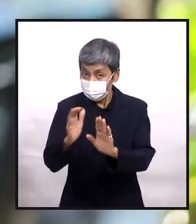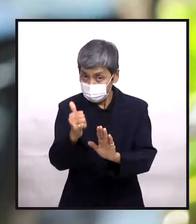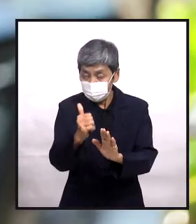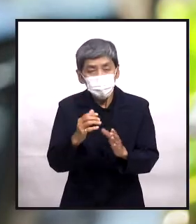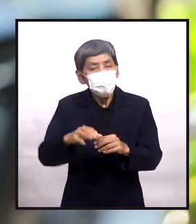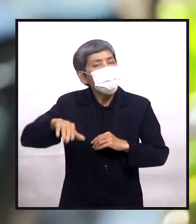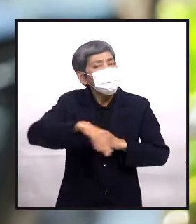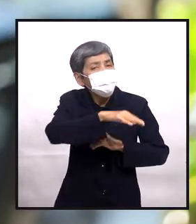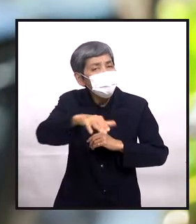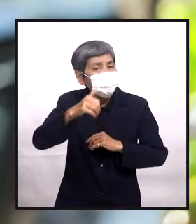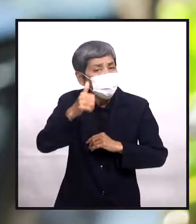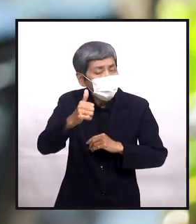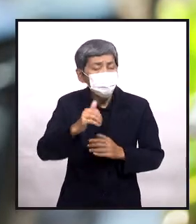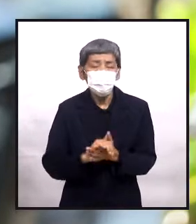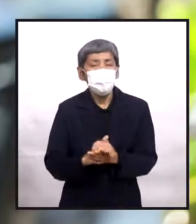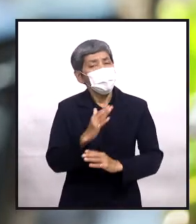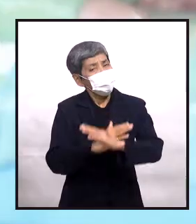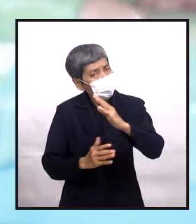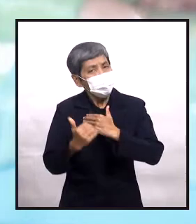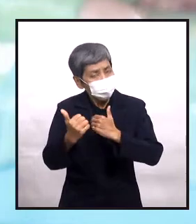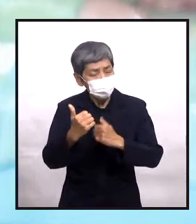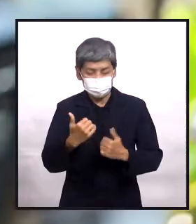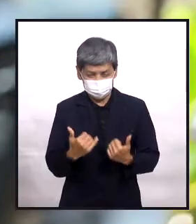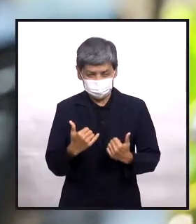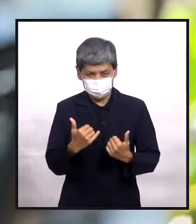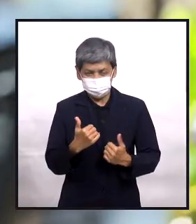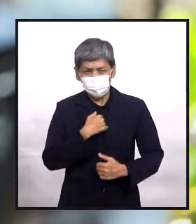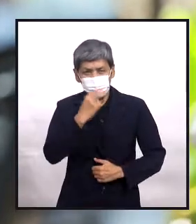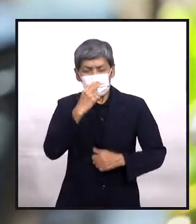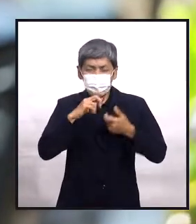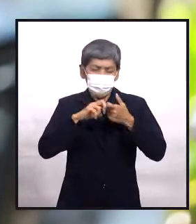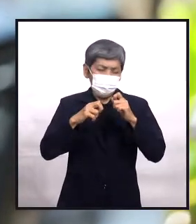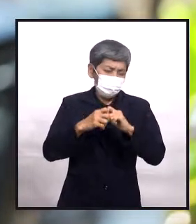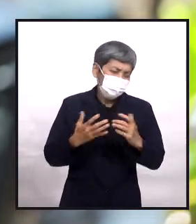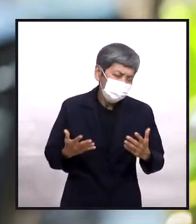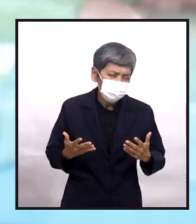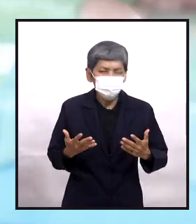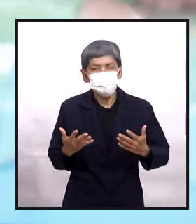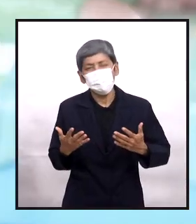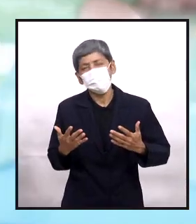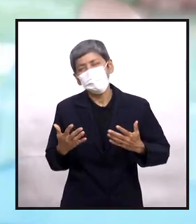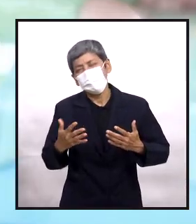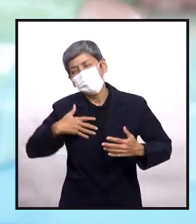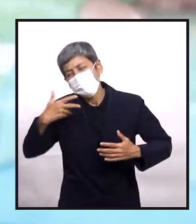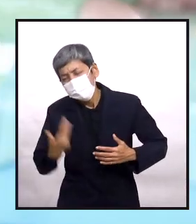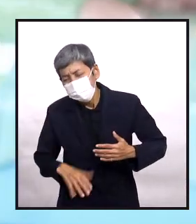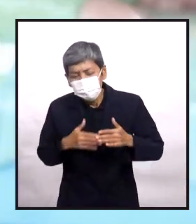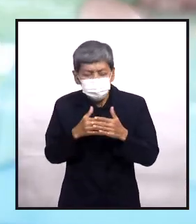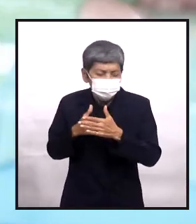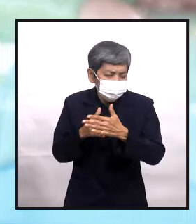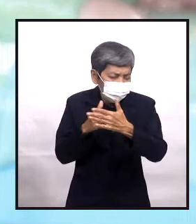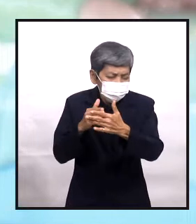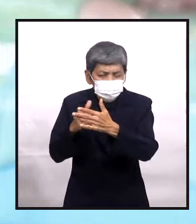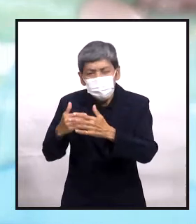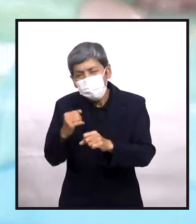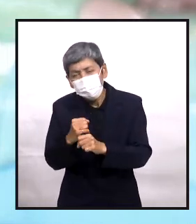งคนทั่วไปหน่อยนะหรือว่าคุณพิการที่เจอปัญหาเจอภาระอะไรในช่วงนี้เยอะแยะมากมาย